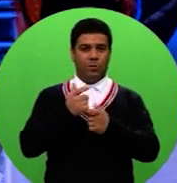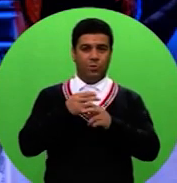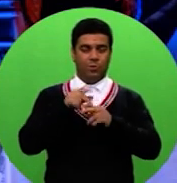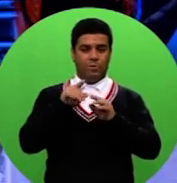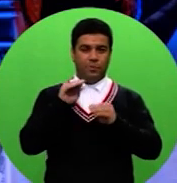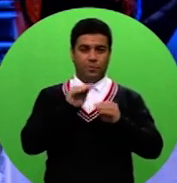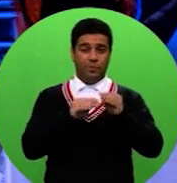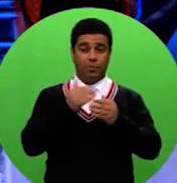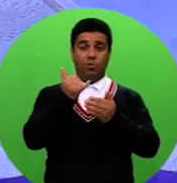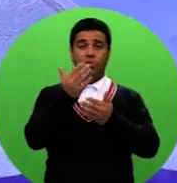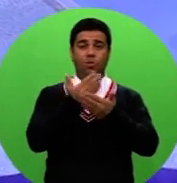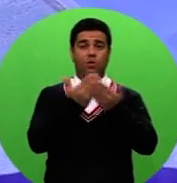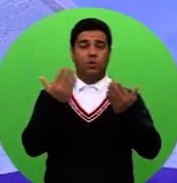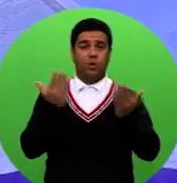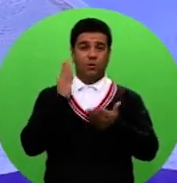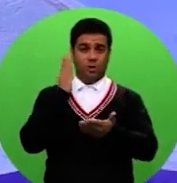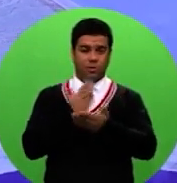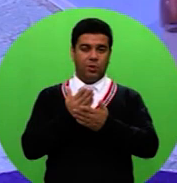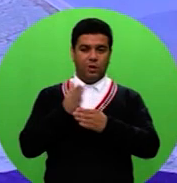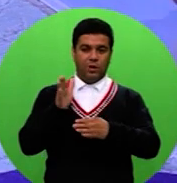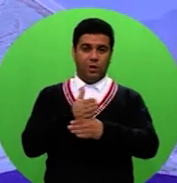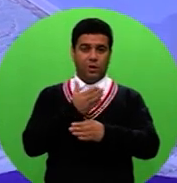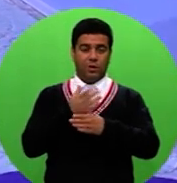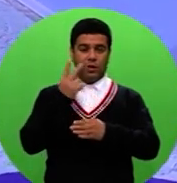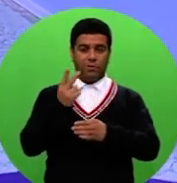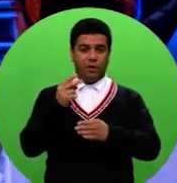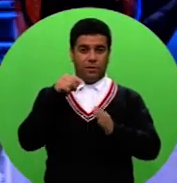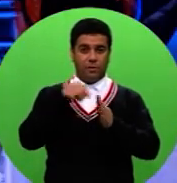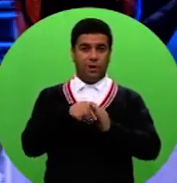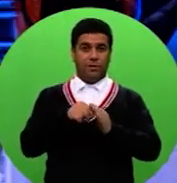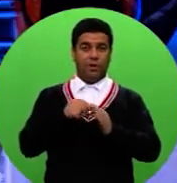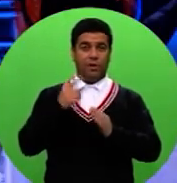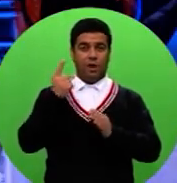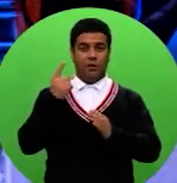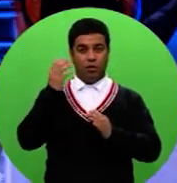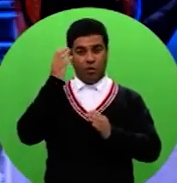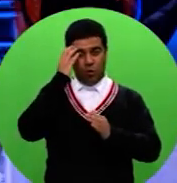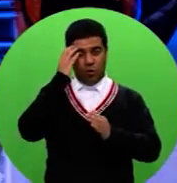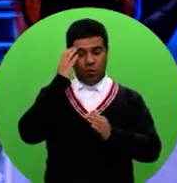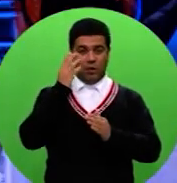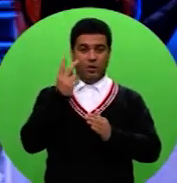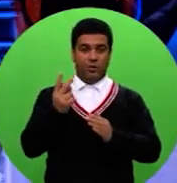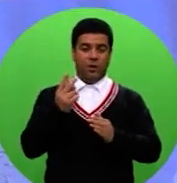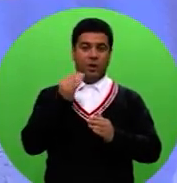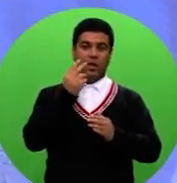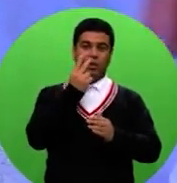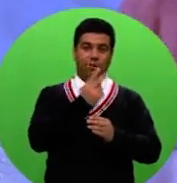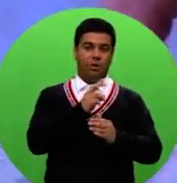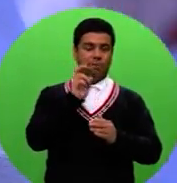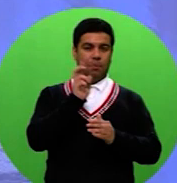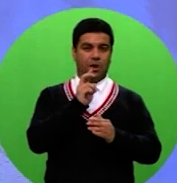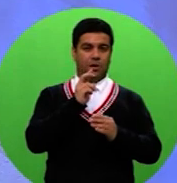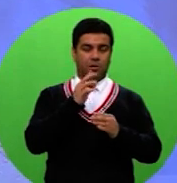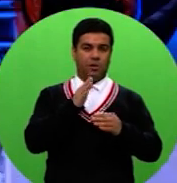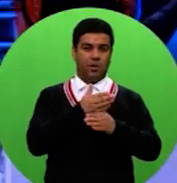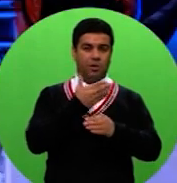творчестве. Имеющийся у нас пластилин нужно разделить на 2 части. 2 части черного и